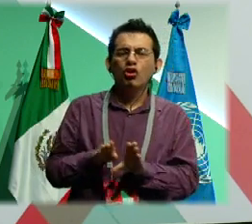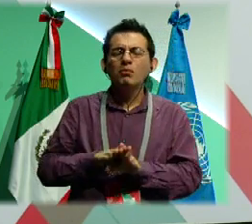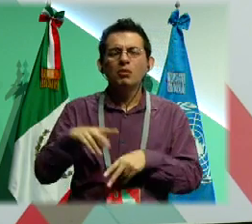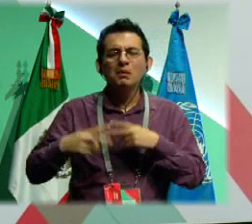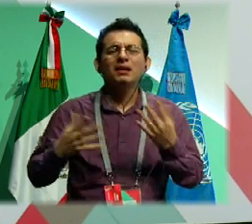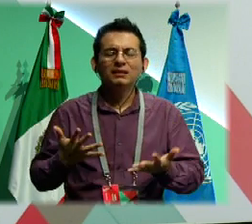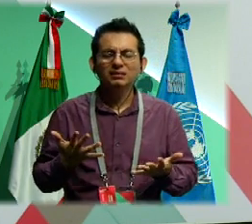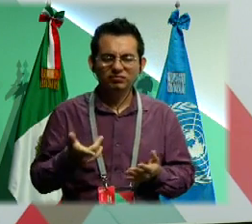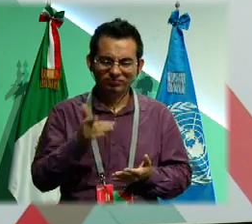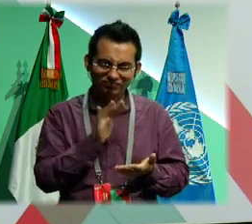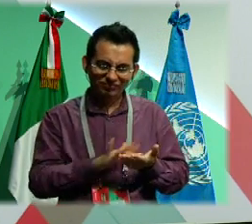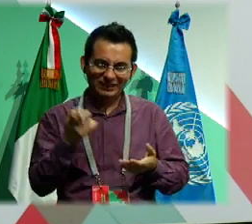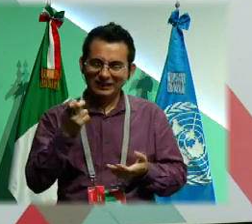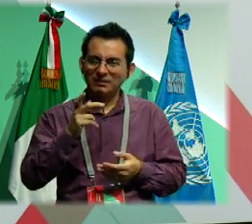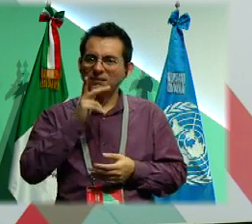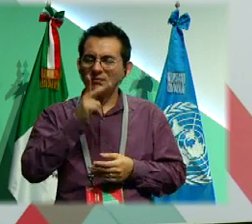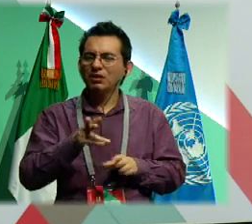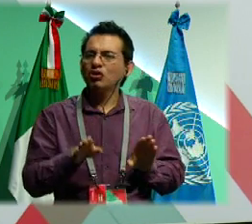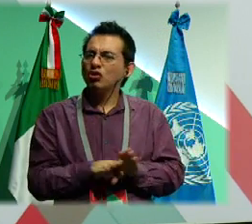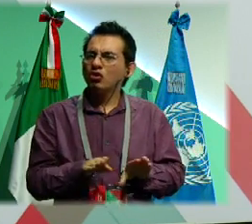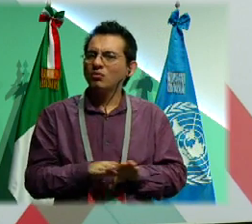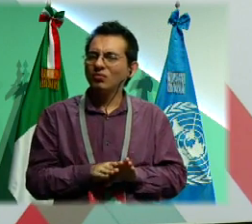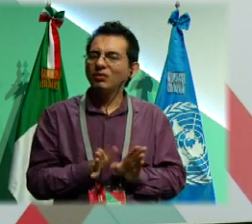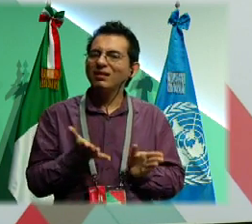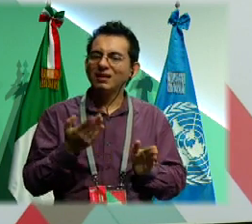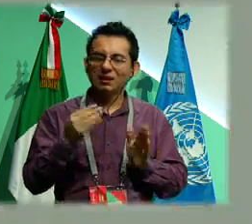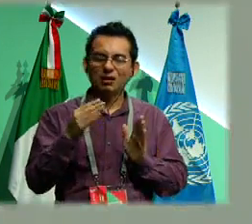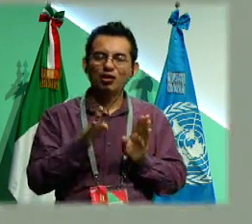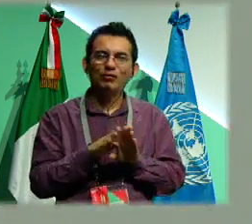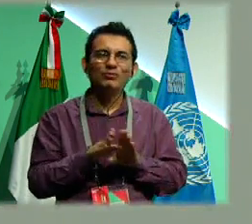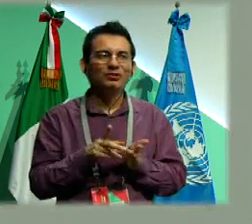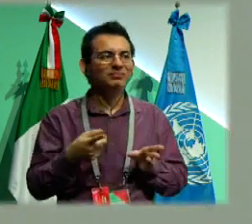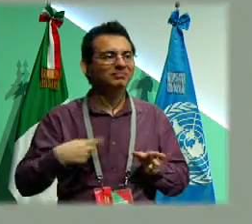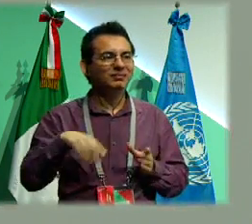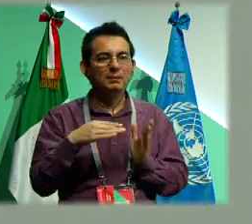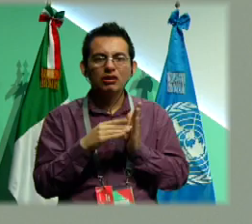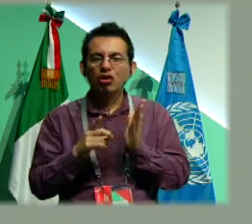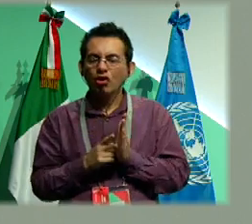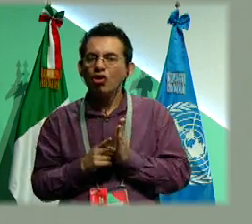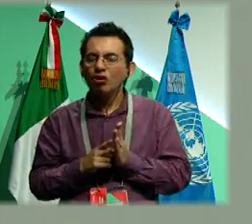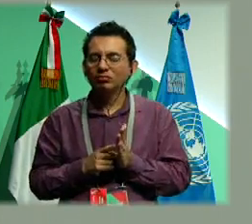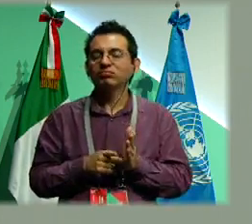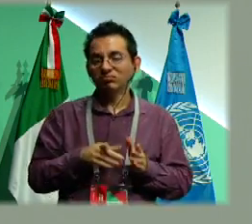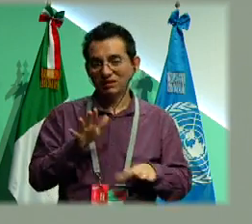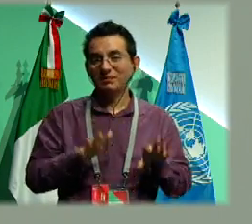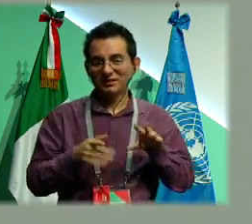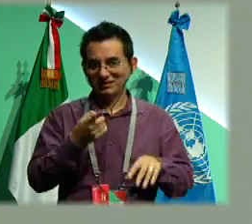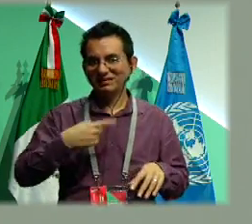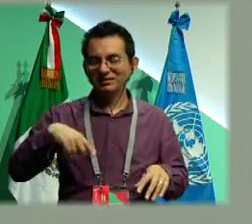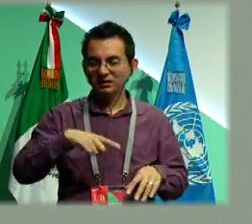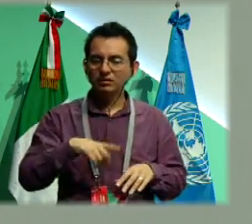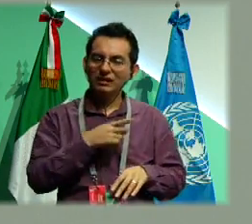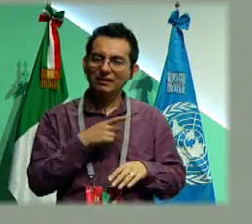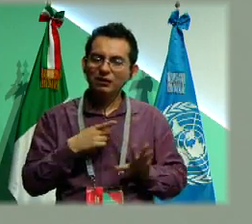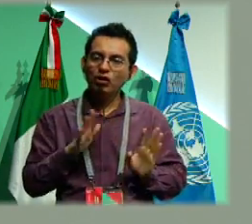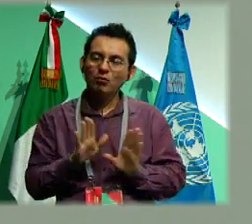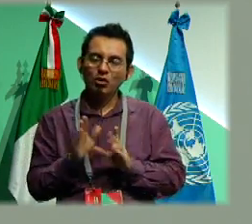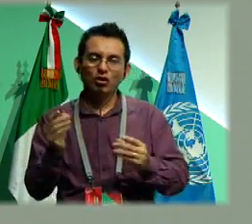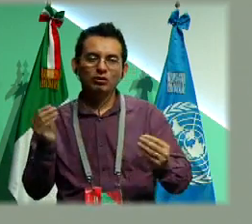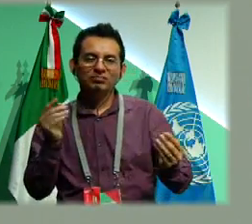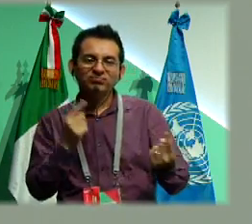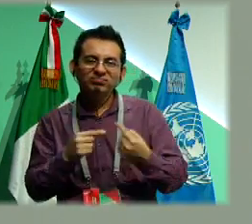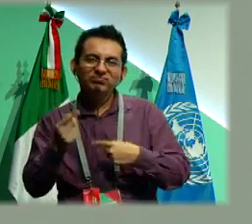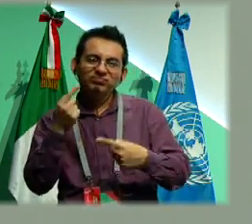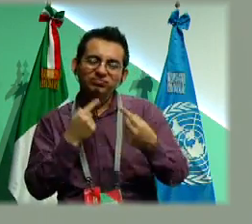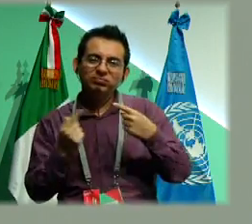comment sont établis les documents, c'est un défi, à savoir comment, pour le secteur privé, comment consulter cela et pour